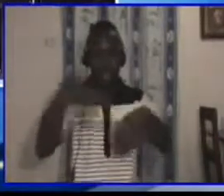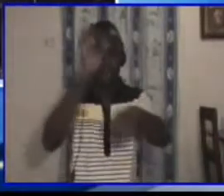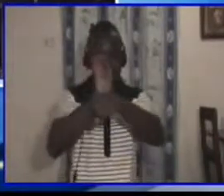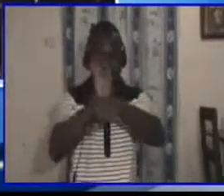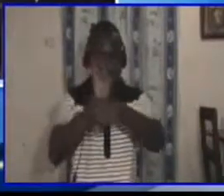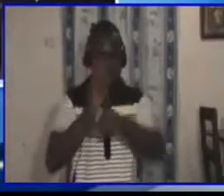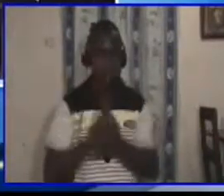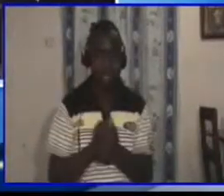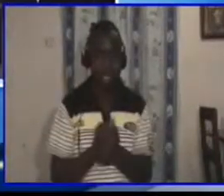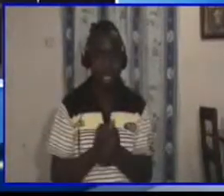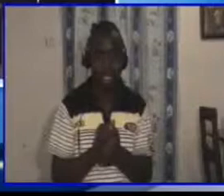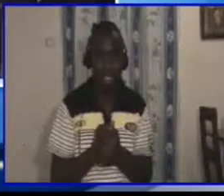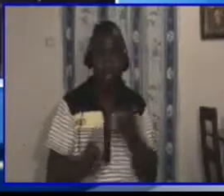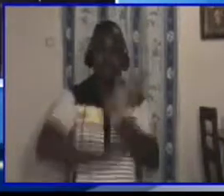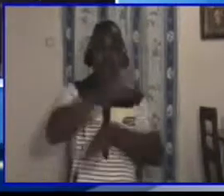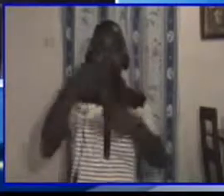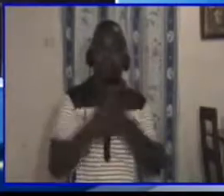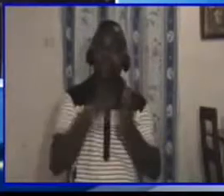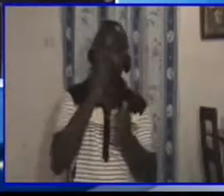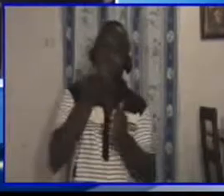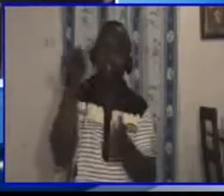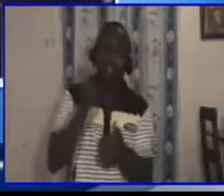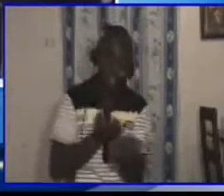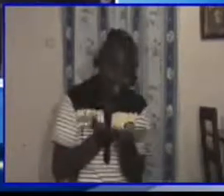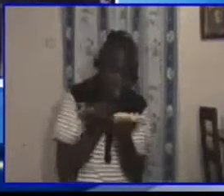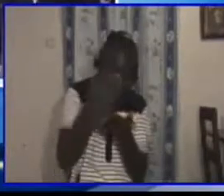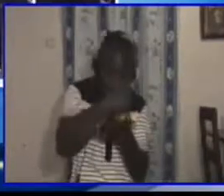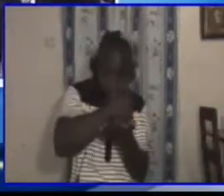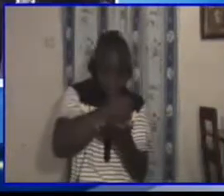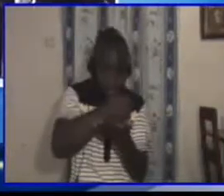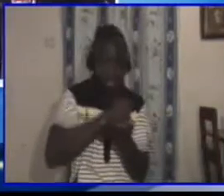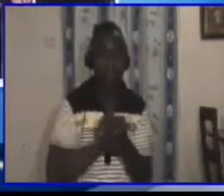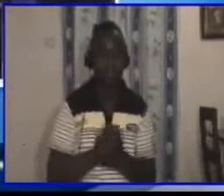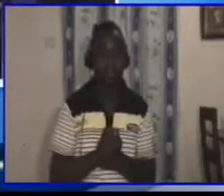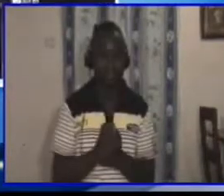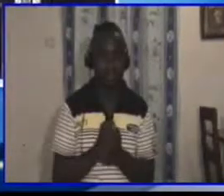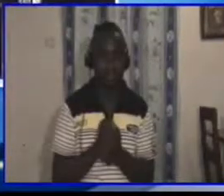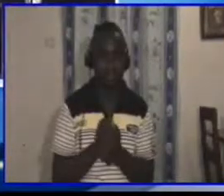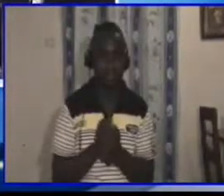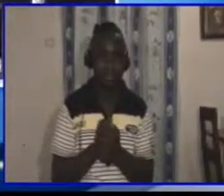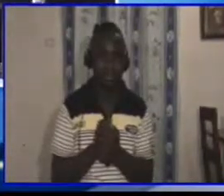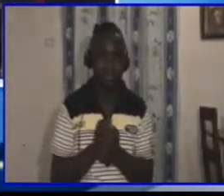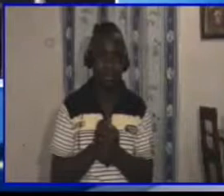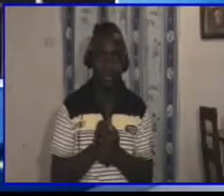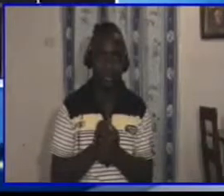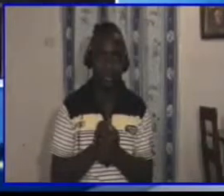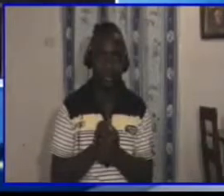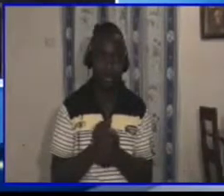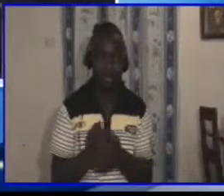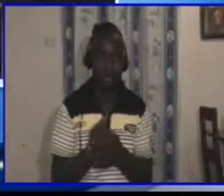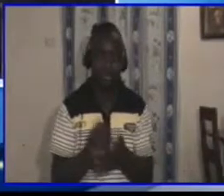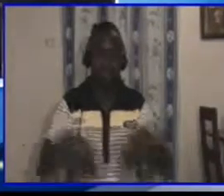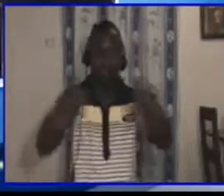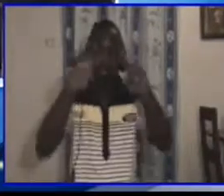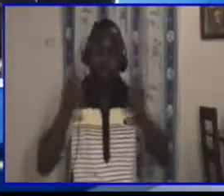che un profeta come elia sarebbe venuto per restaurare